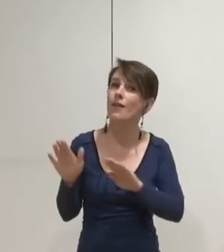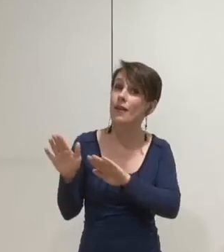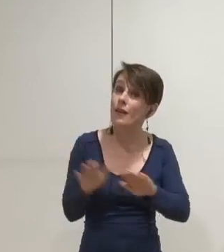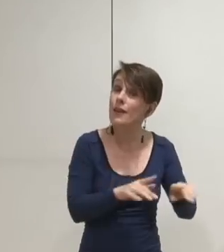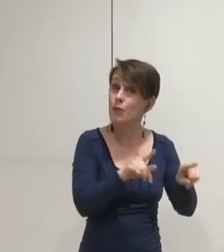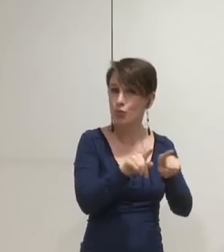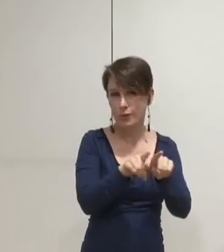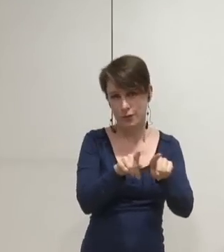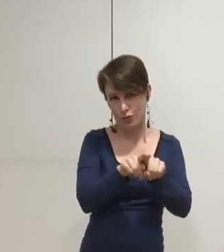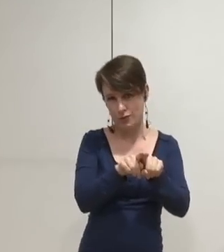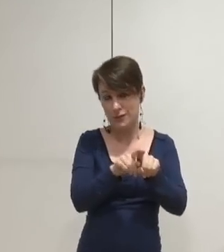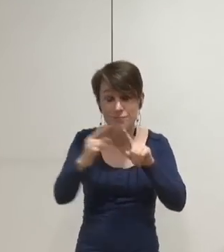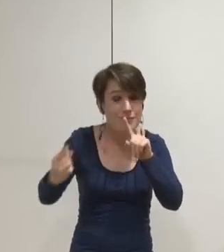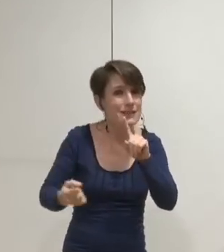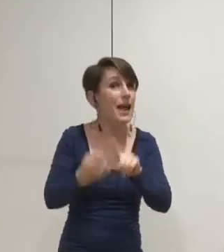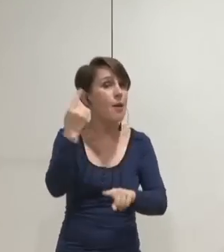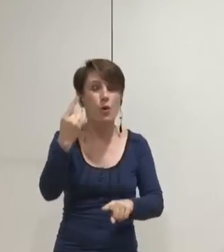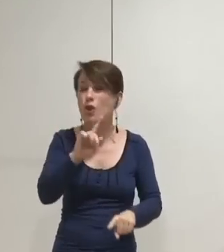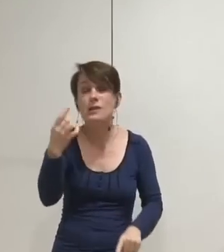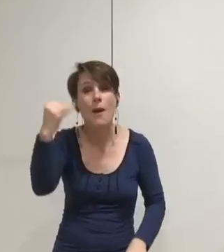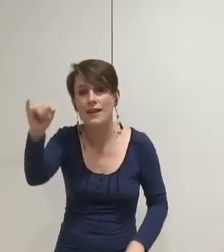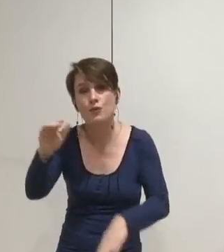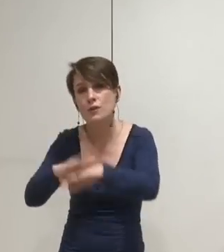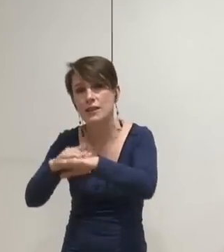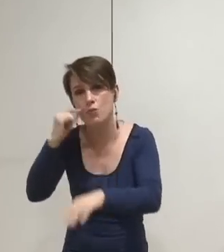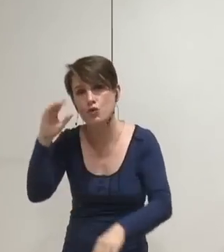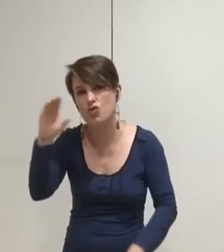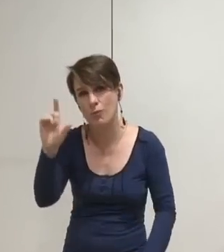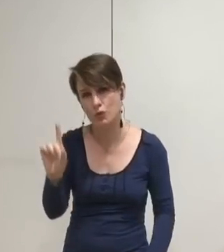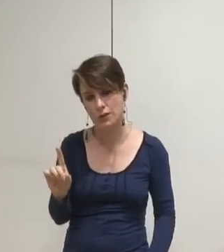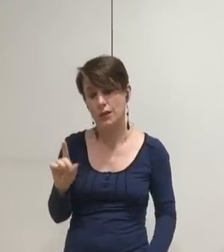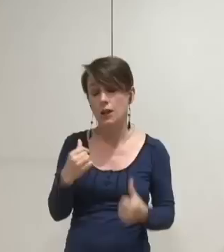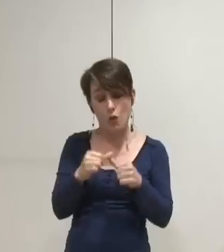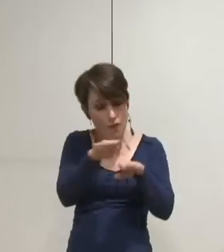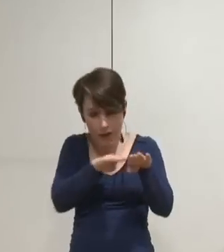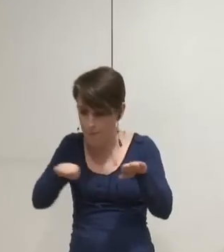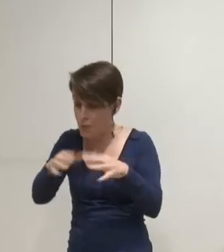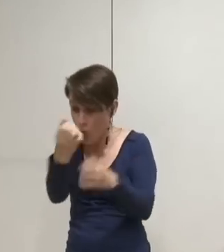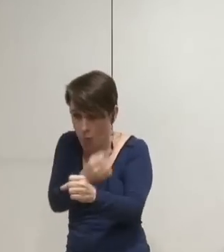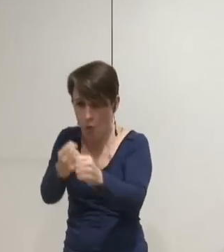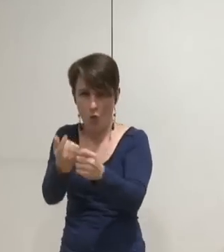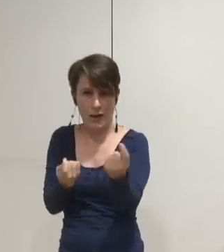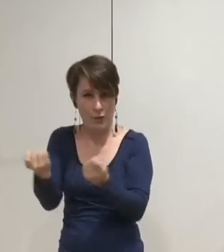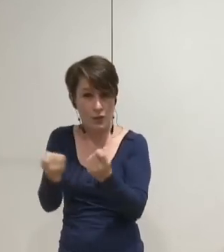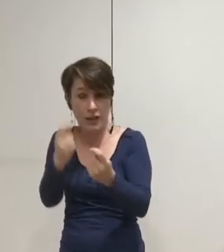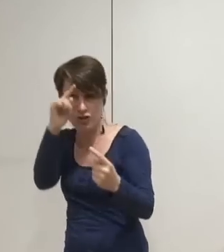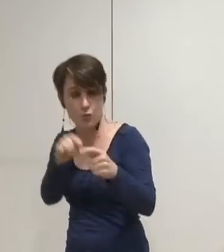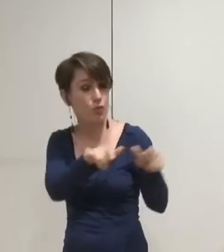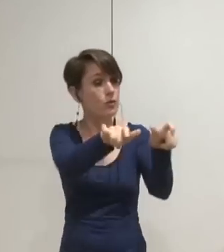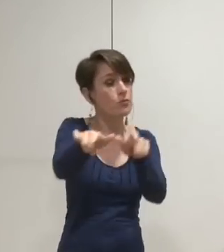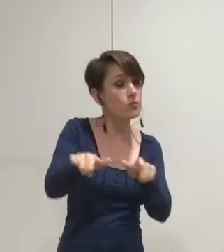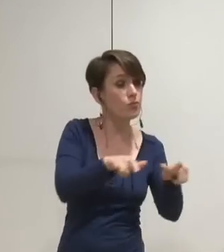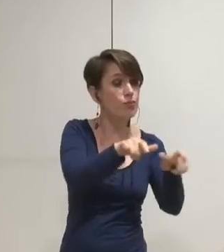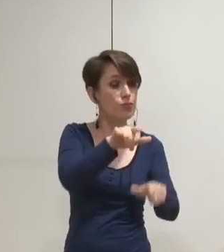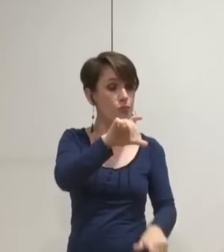chamussi la création d'une régie municipale pour piloter ce crème en fonction des objectifs politiques fixés par la